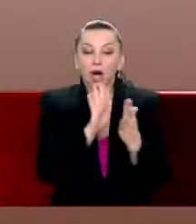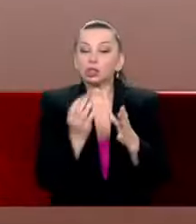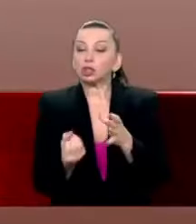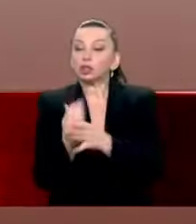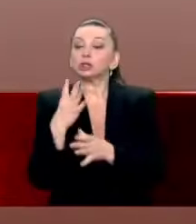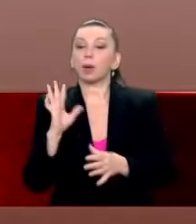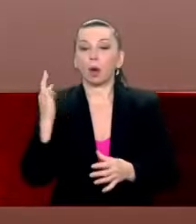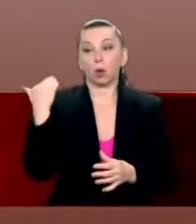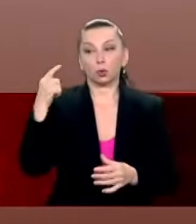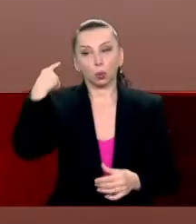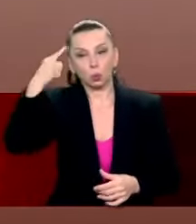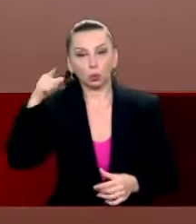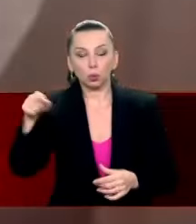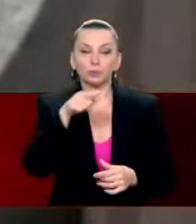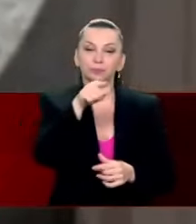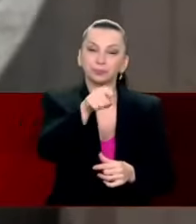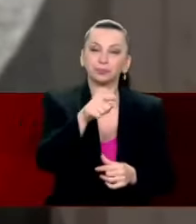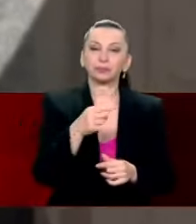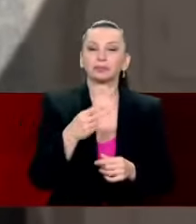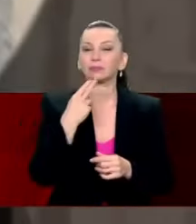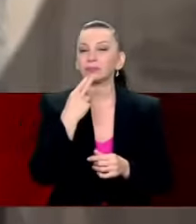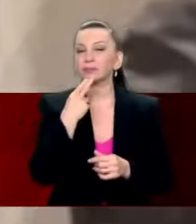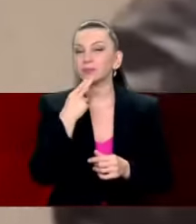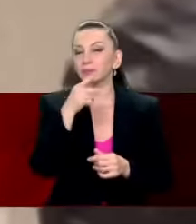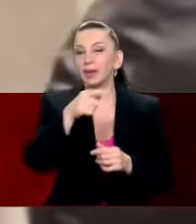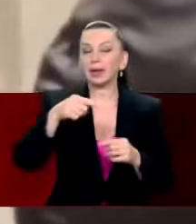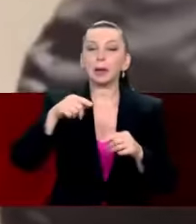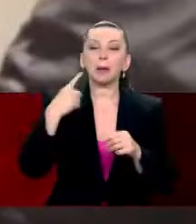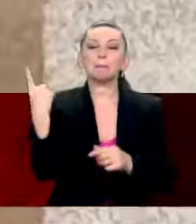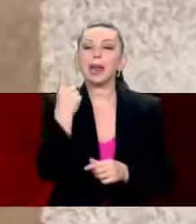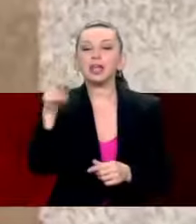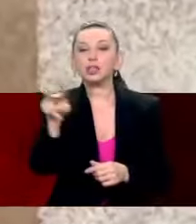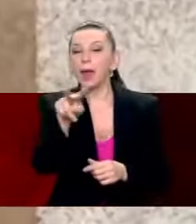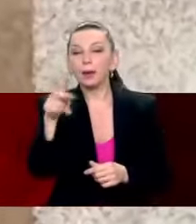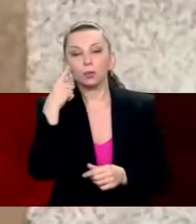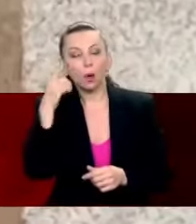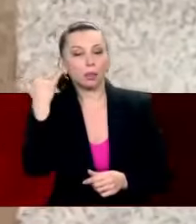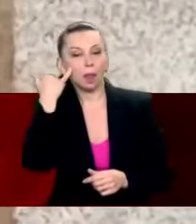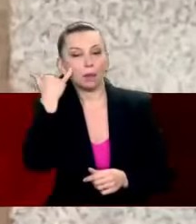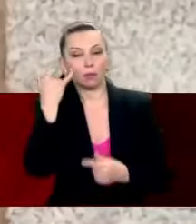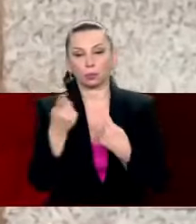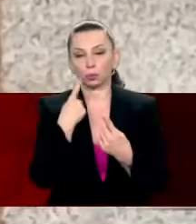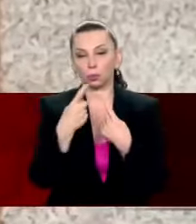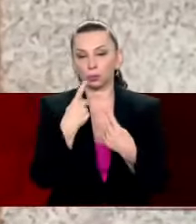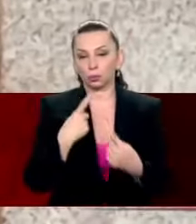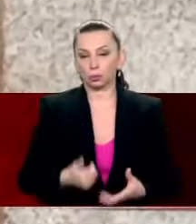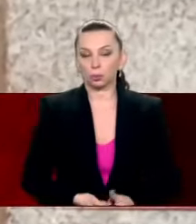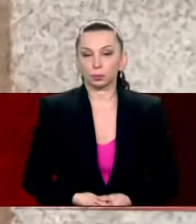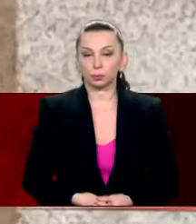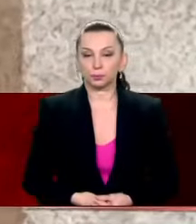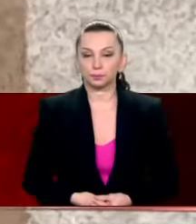düşünceliydi. Seçil Erzan'ın tehditle suçladığı menajeri Fırat Özdemir'le konuştu. Semih Kaya'ya